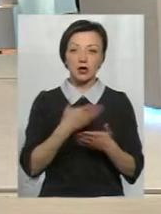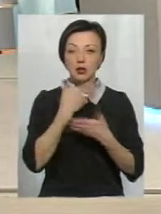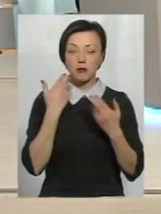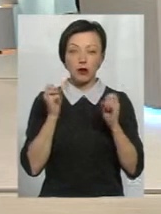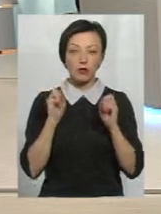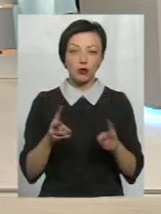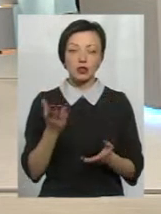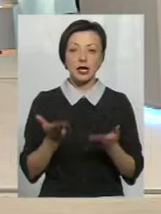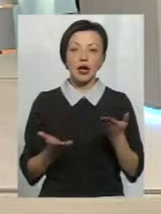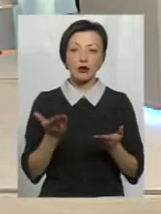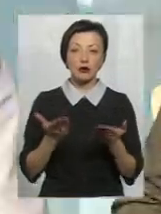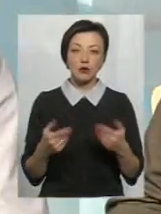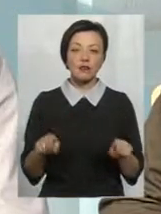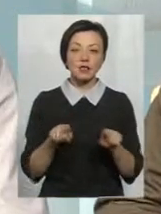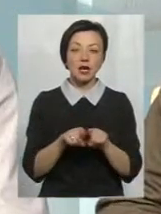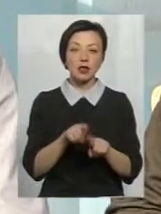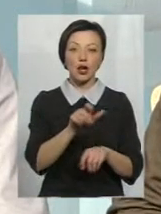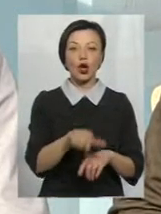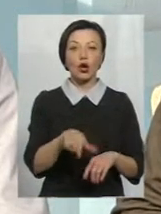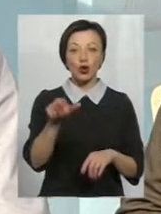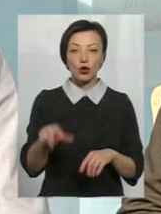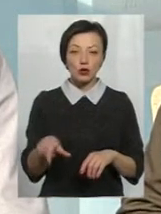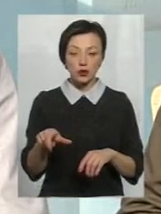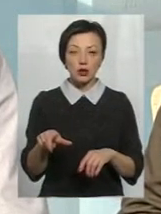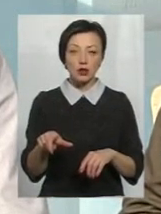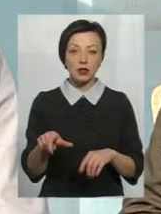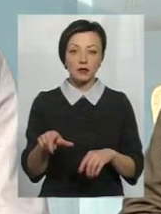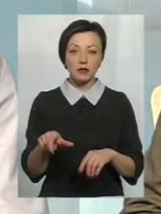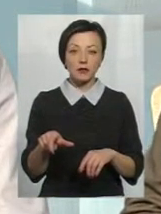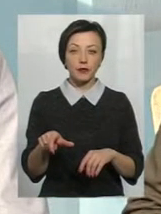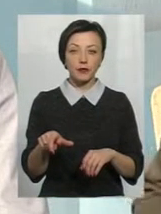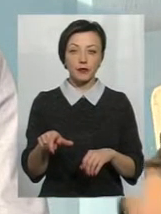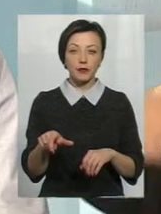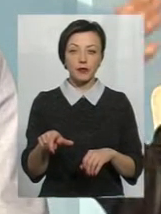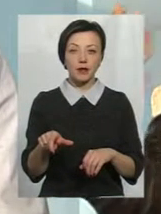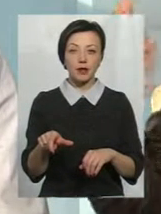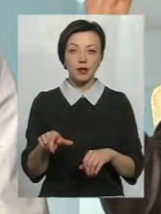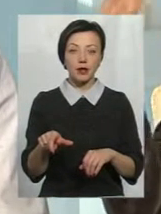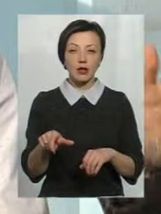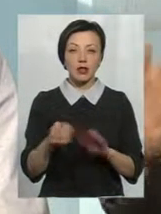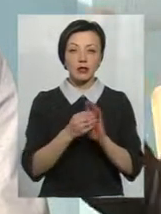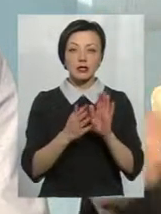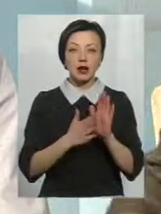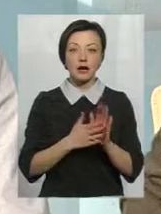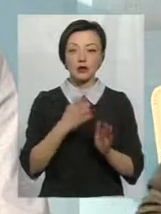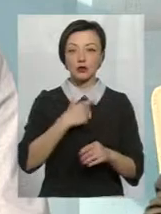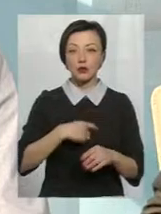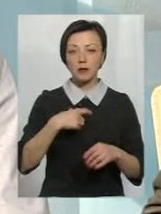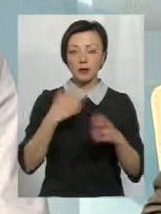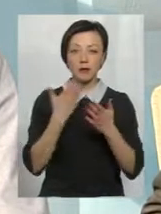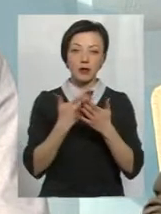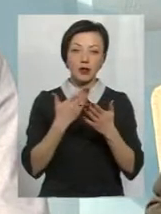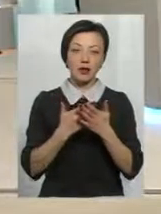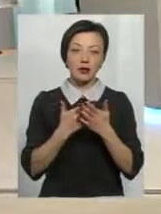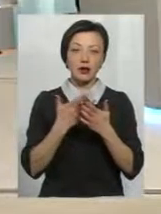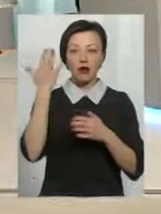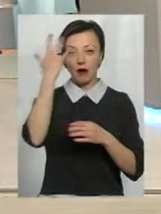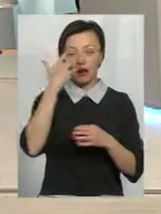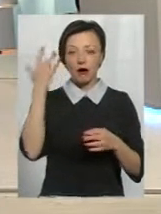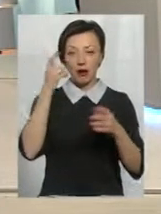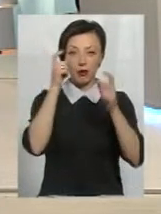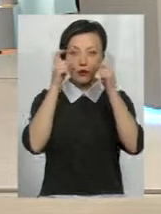загроз. Якщо все-таки люди ставлять собі такі якісь певні рожеві окуляри, що от якщо я